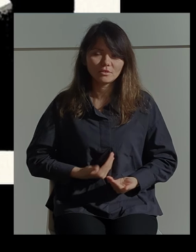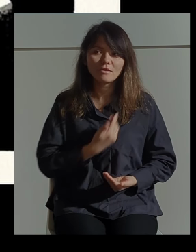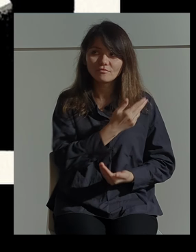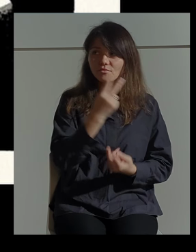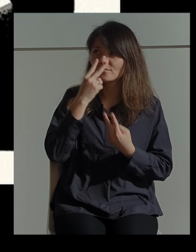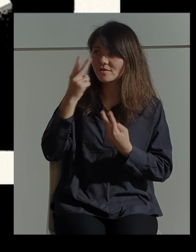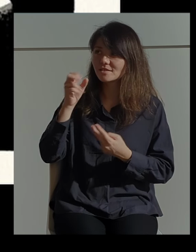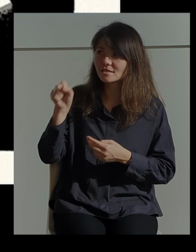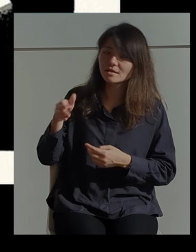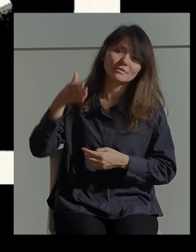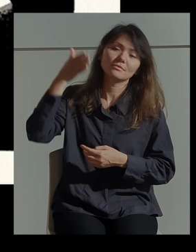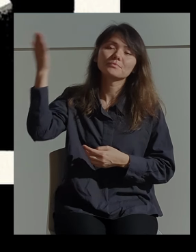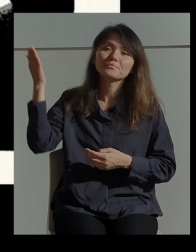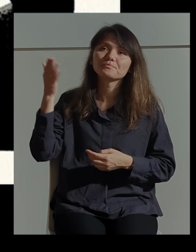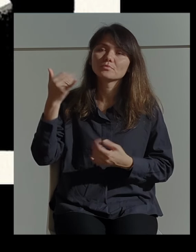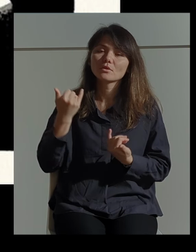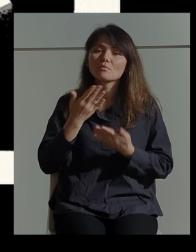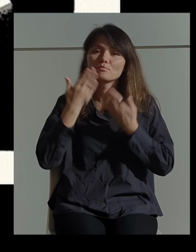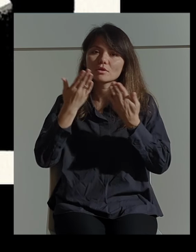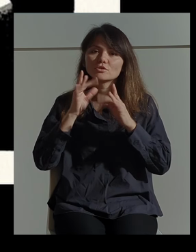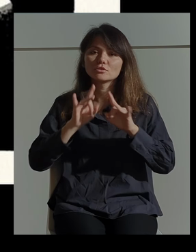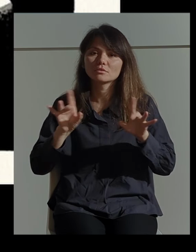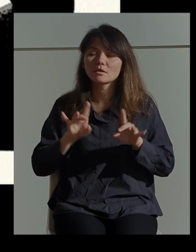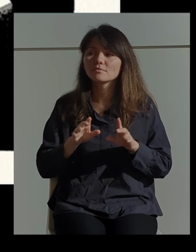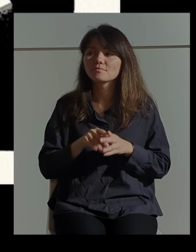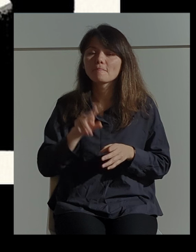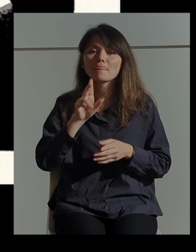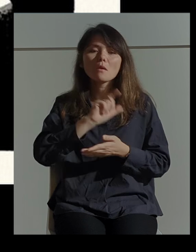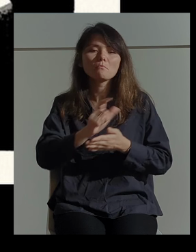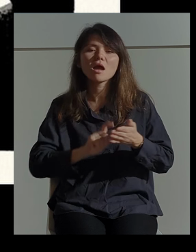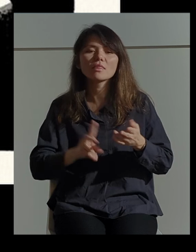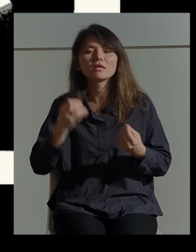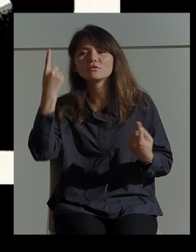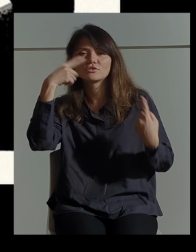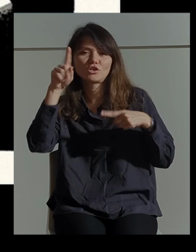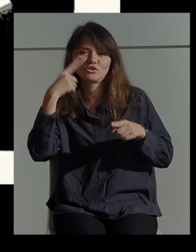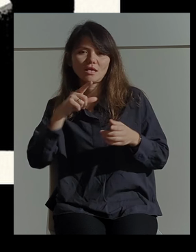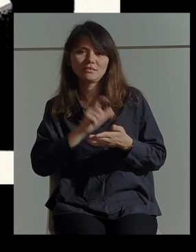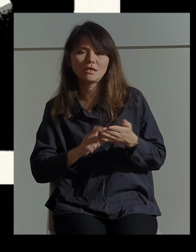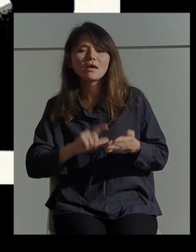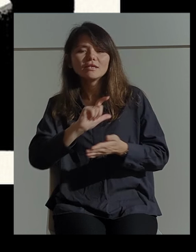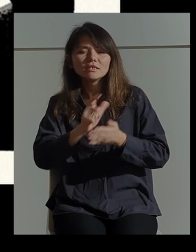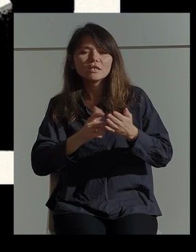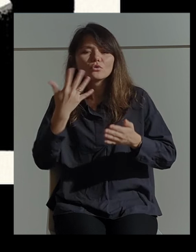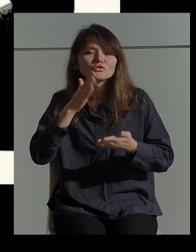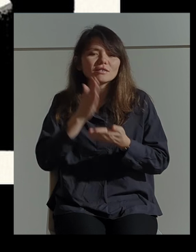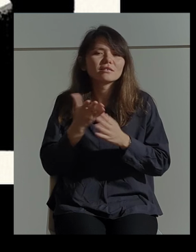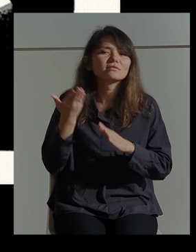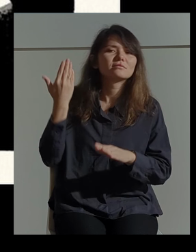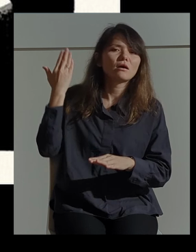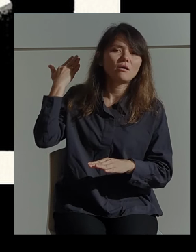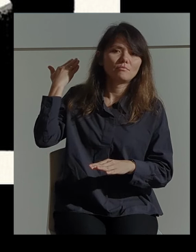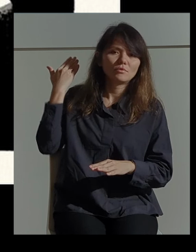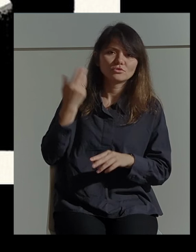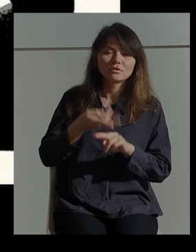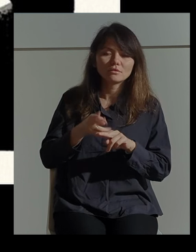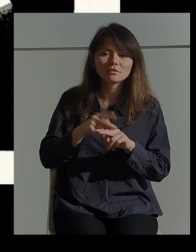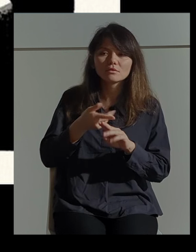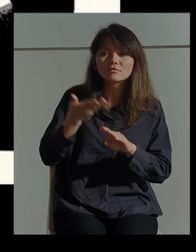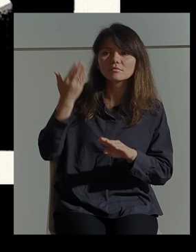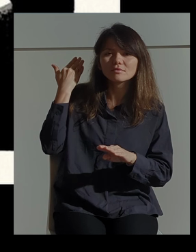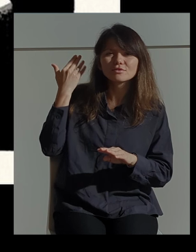слайде стихотворения Вот его я прочитаю поэты не сочиняют стихов хи уже есть-то там они там уже с очень